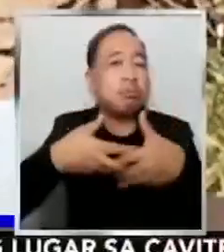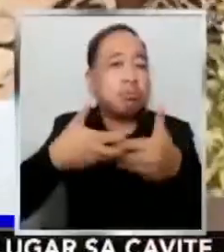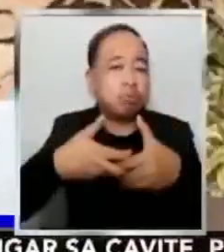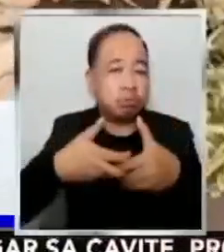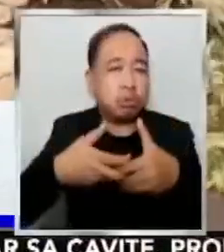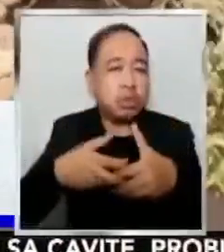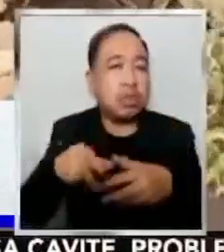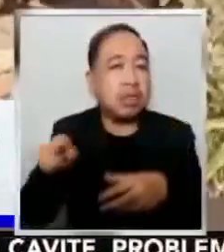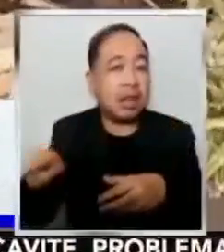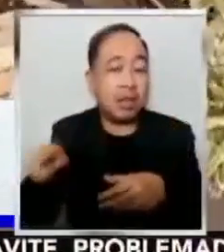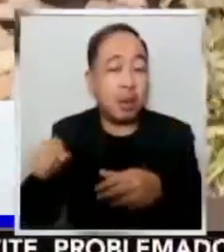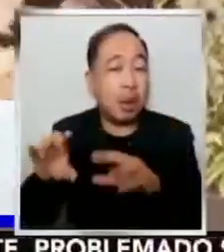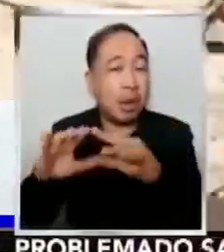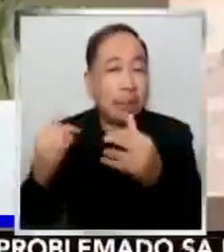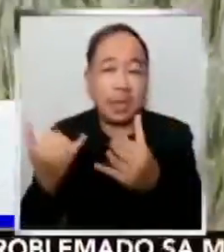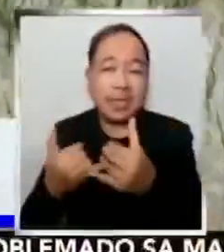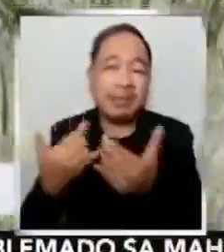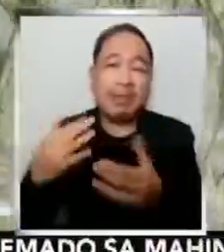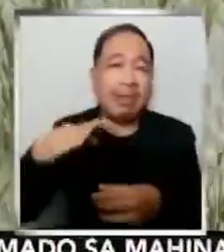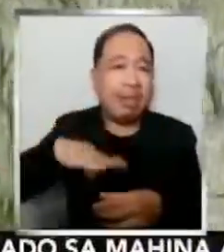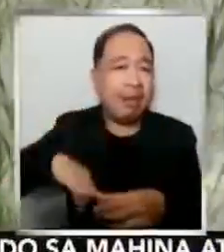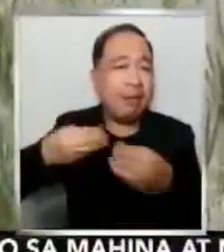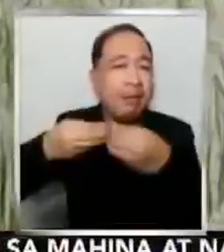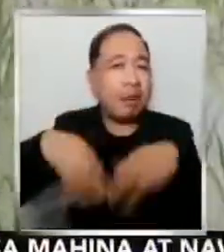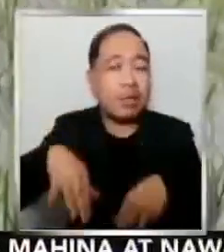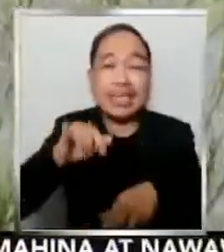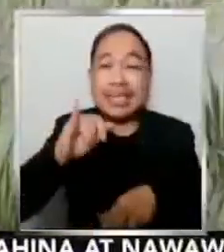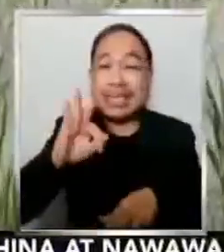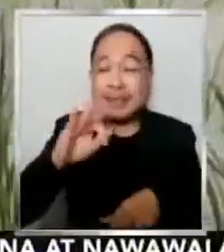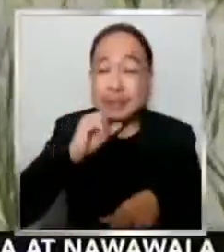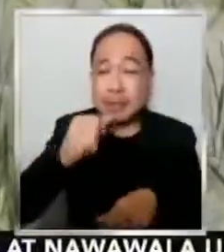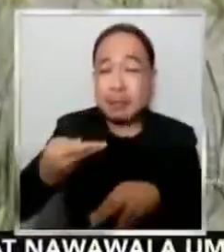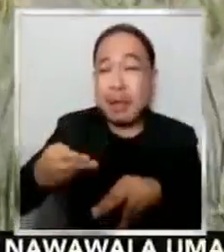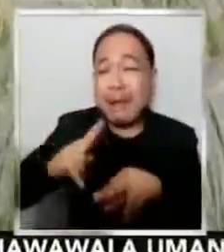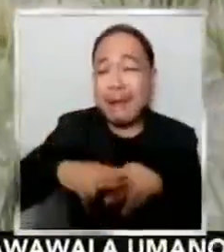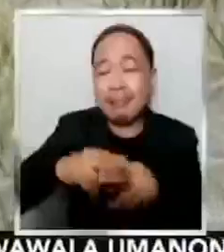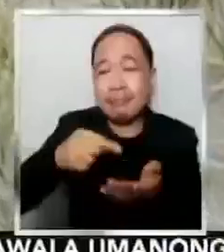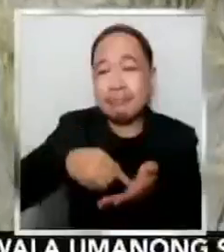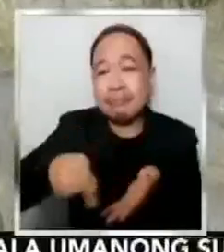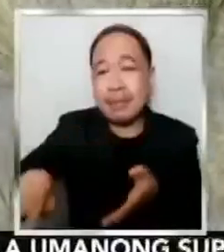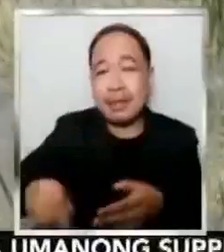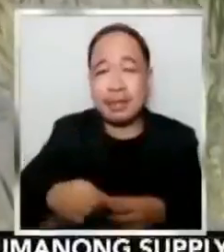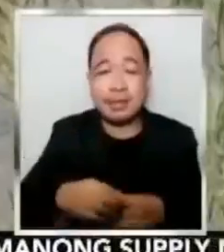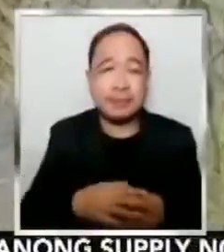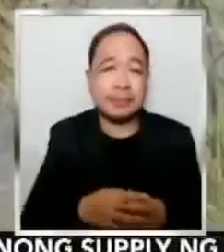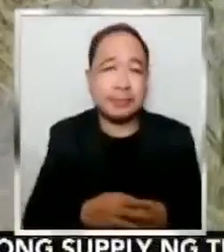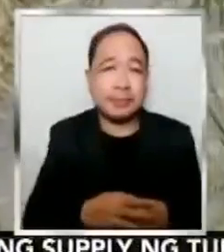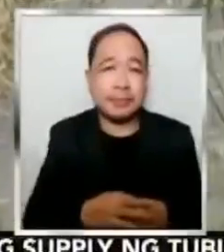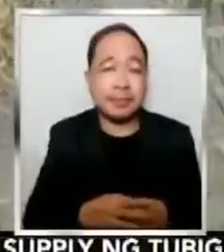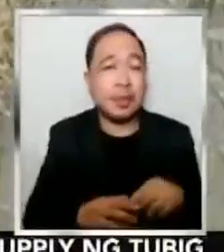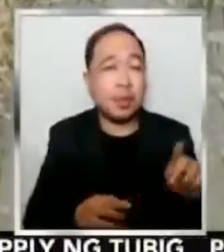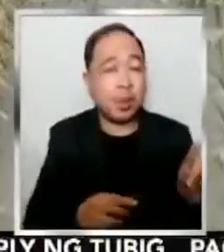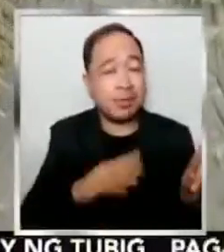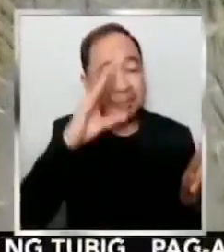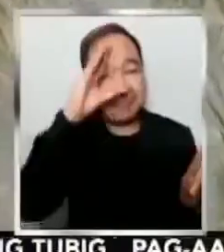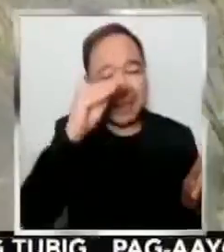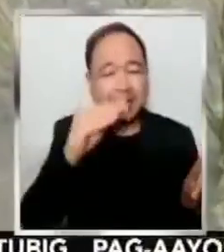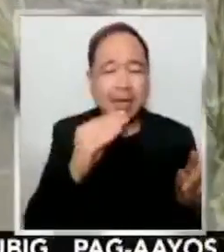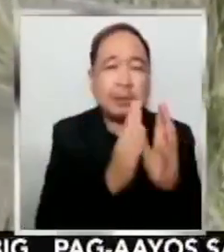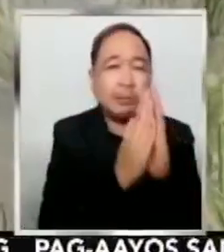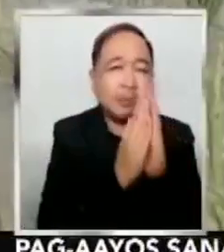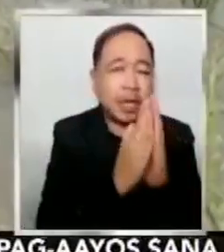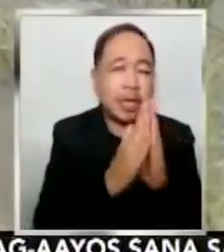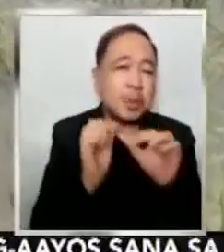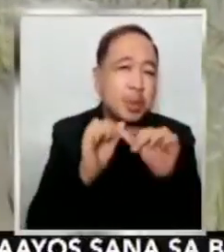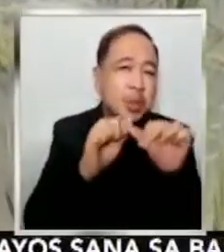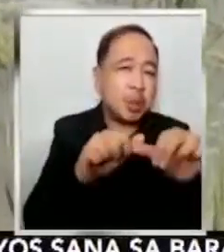sila magtataas ng singil. Si Mang Junicio, nananalangin magtutuloy-tuloy ang buhos ng ulan para